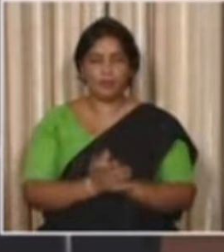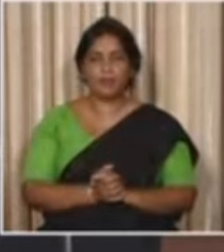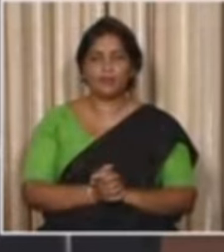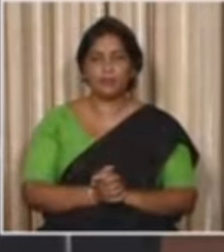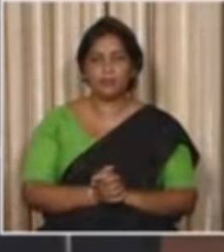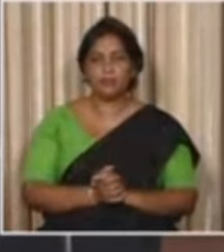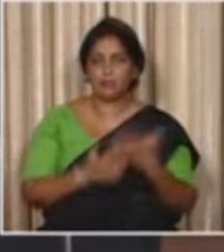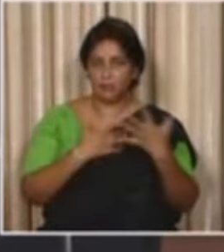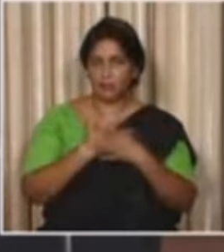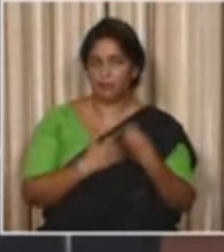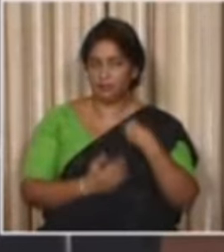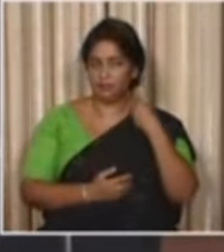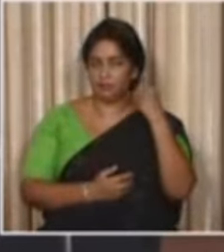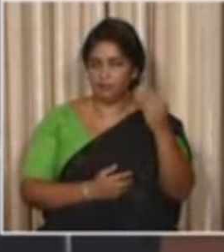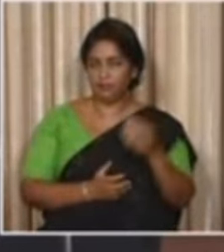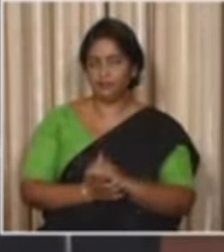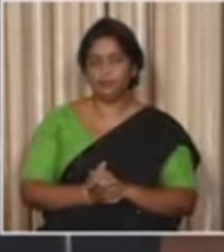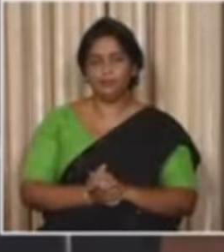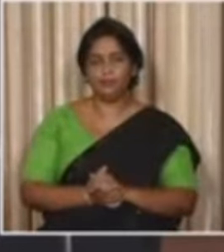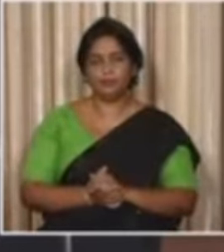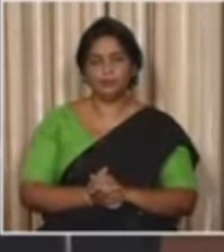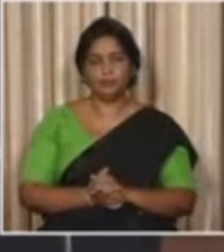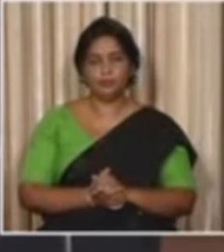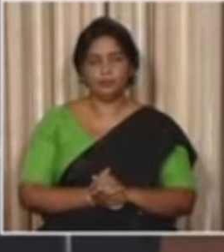මම ඔබතුමාට පිටිපතක් දෙන්නම්